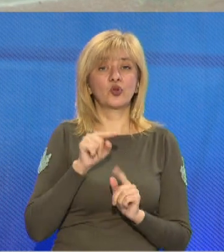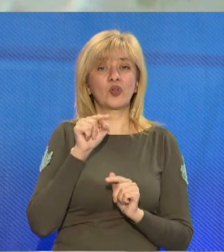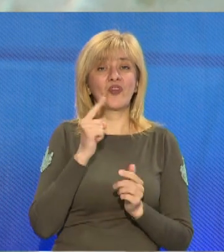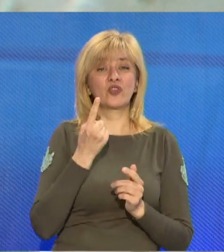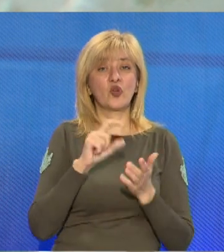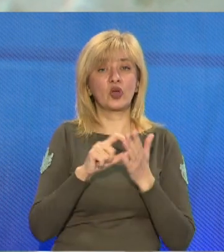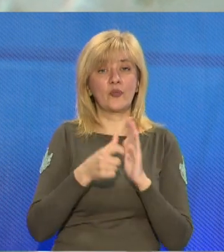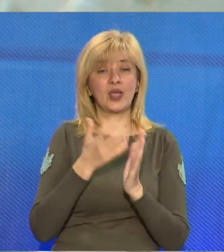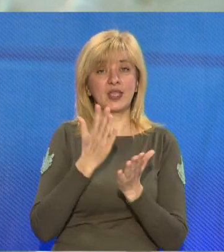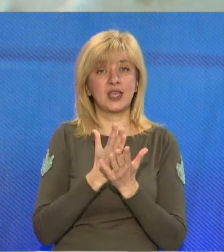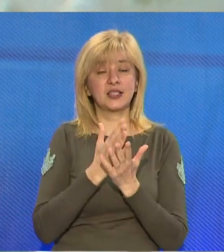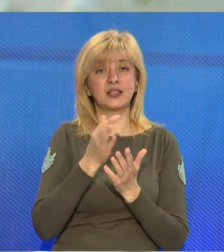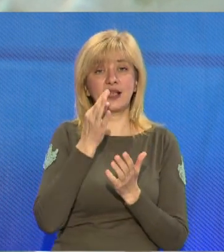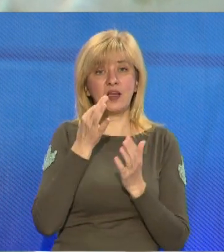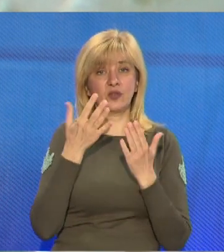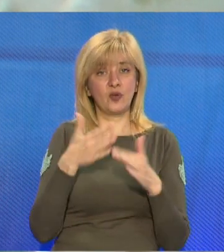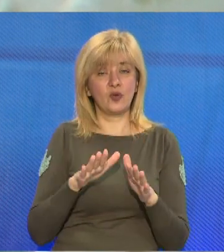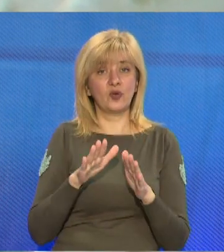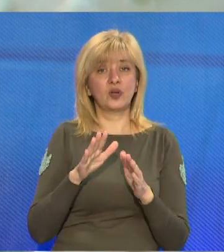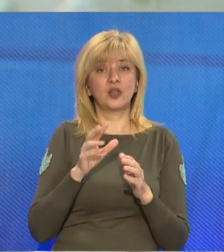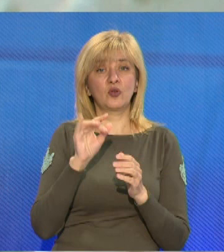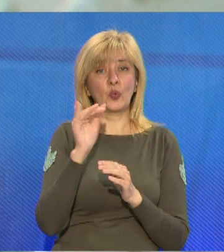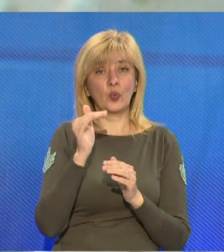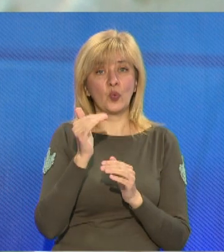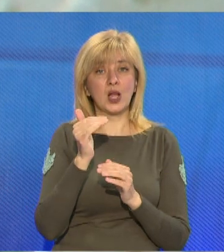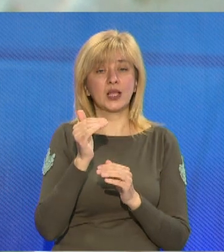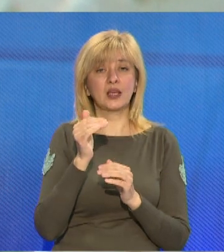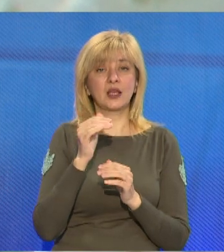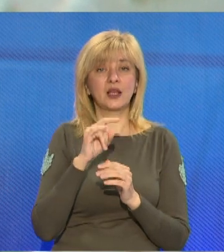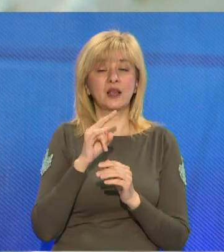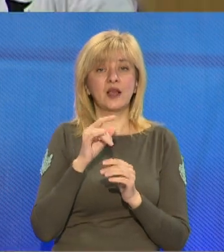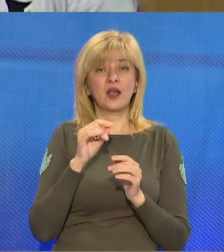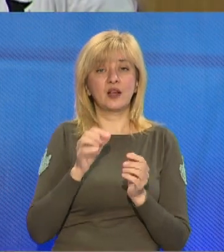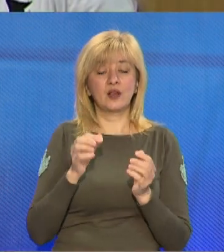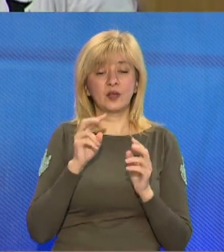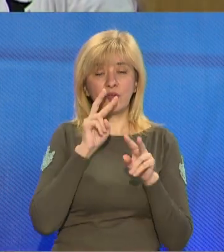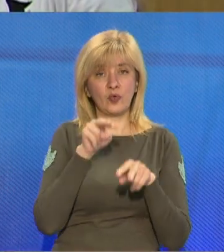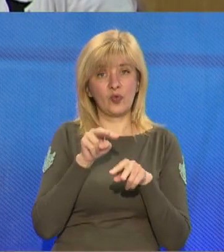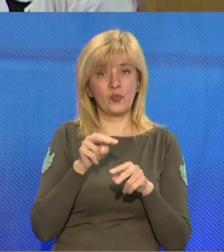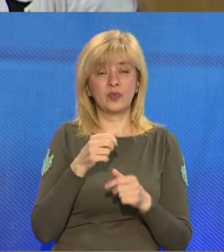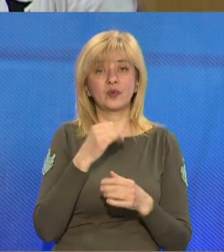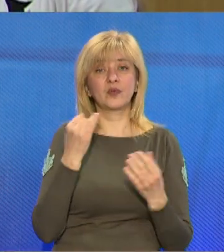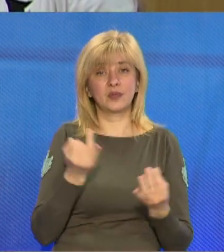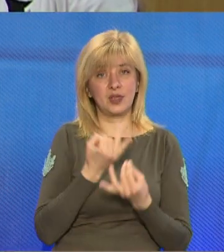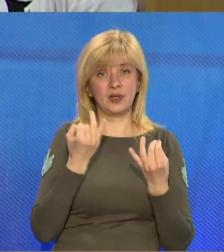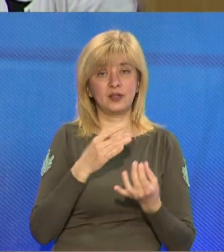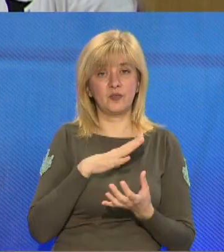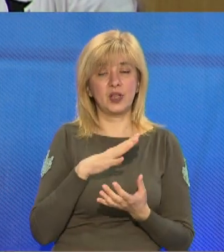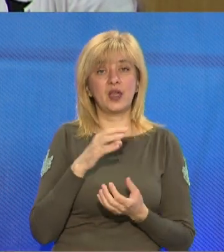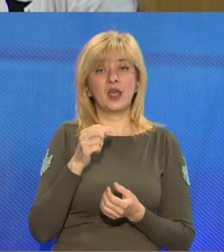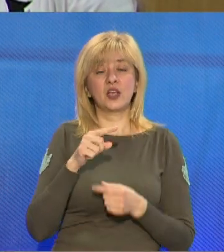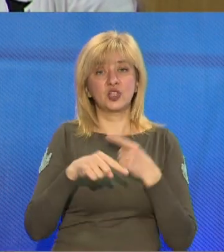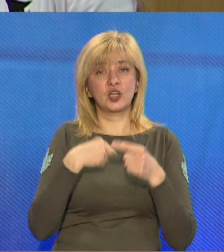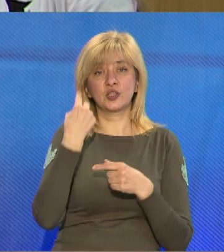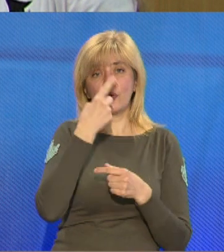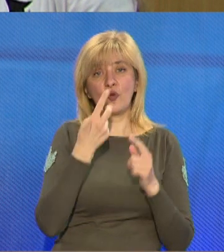яйкі, лічынкі і кукалкі, умовы і догляд студэнтаў-заолагаў жняцам падабаюцца. Калі далей так пойдзе, кажуць спецыялісты, праз